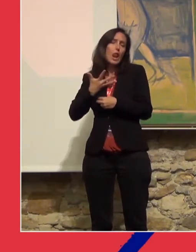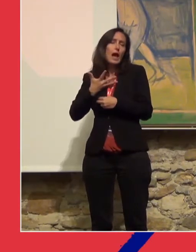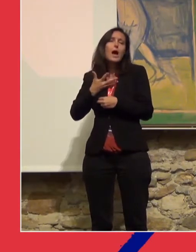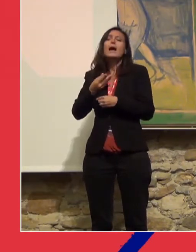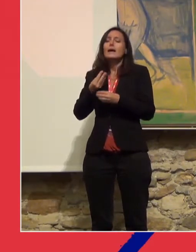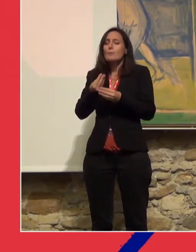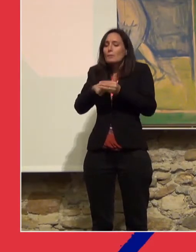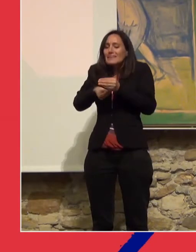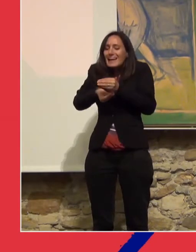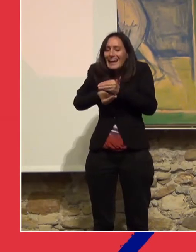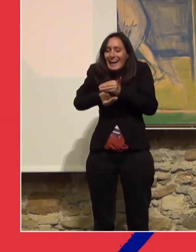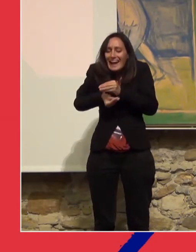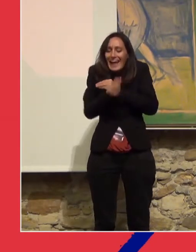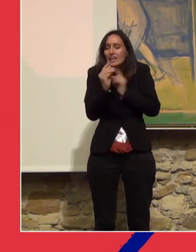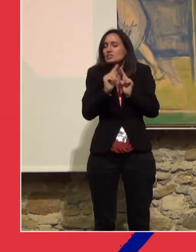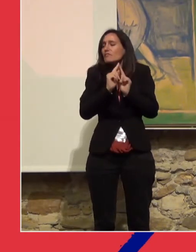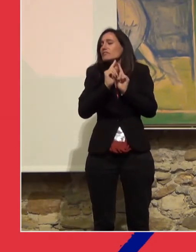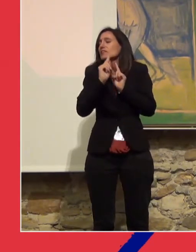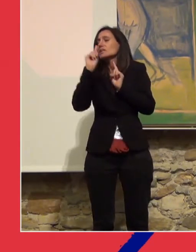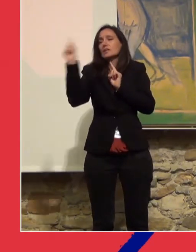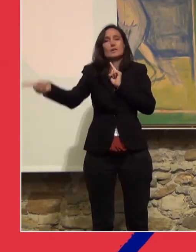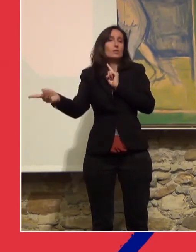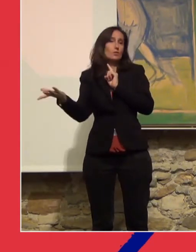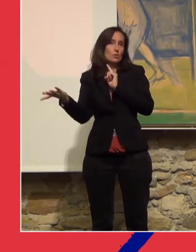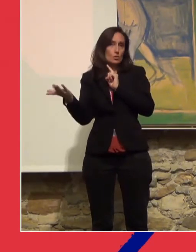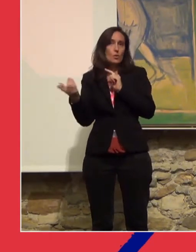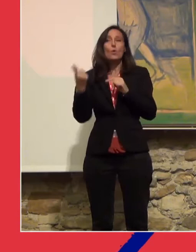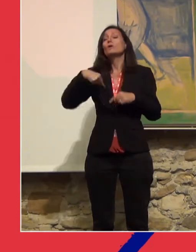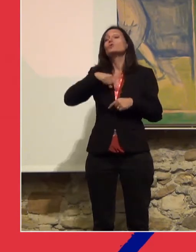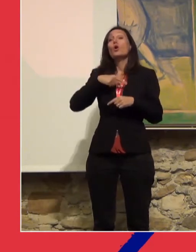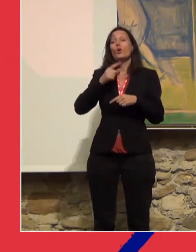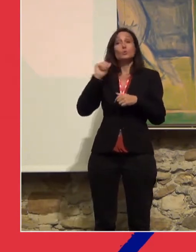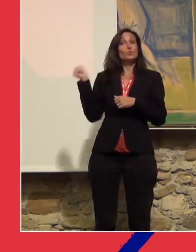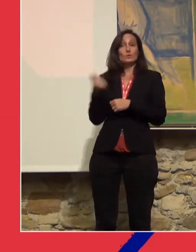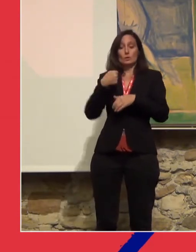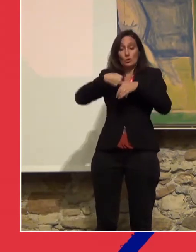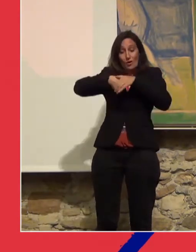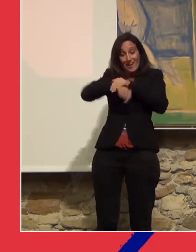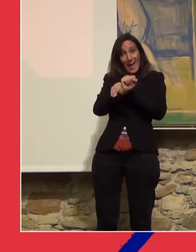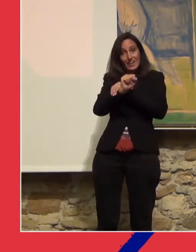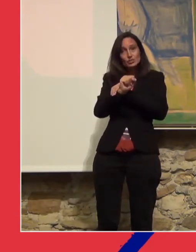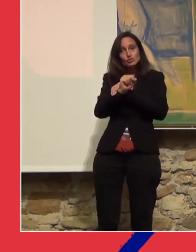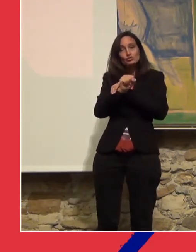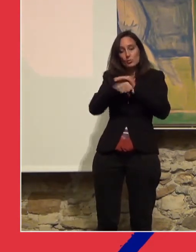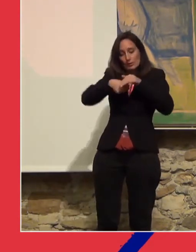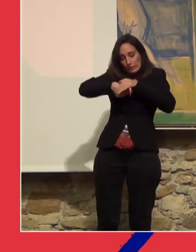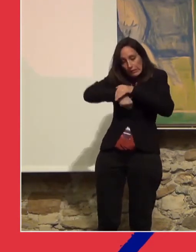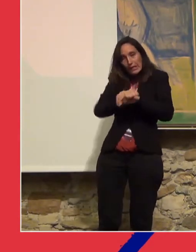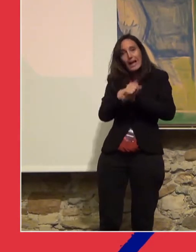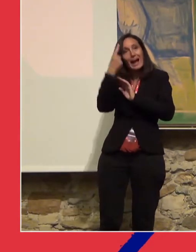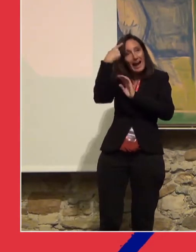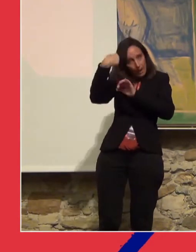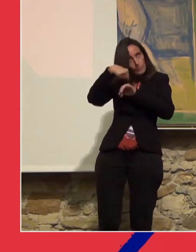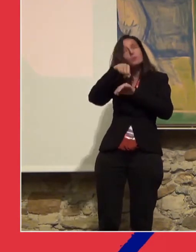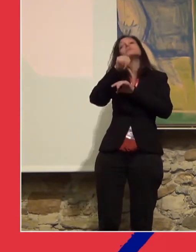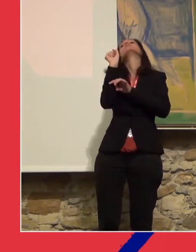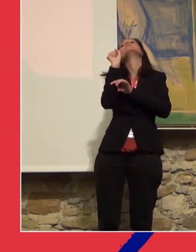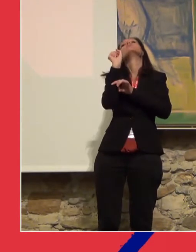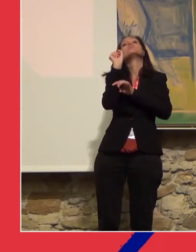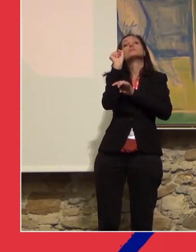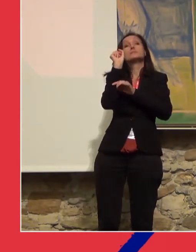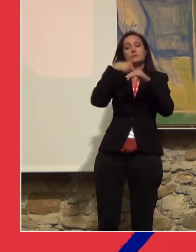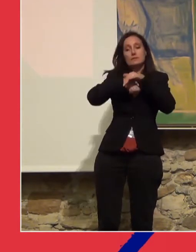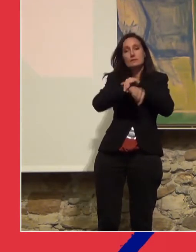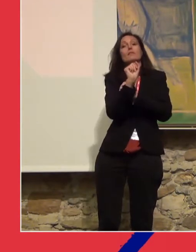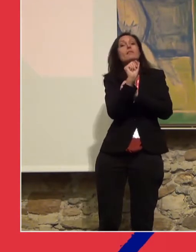Tutti nascendo facciamo un movimento di rotazione del capo verso l'altro che Paolo di Tarso chiama